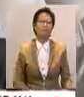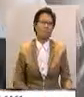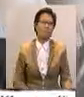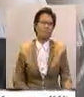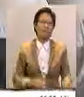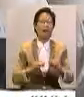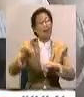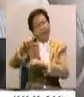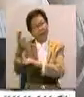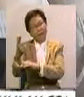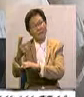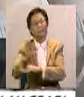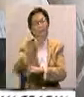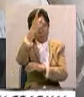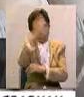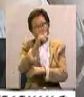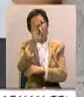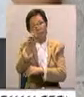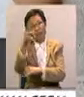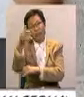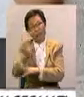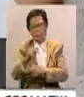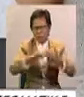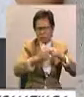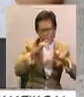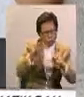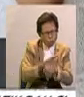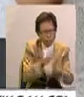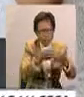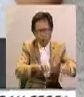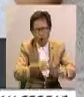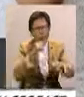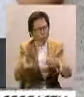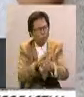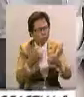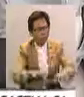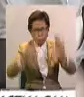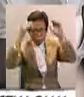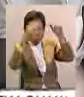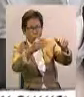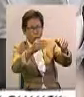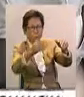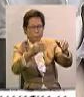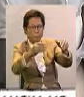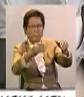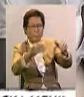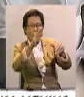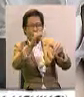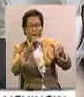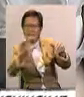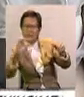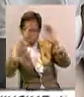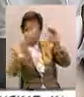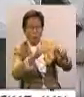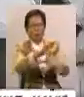Dalam perkembangan lain, Datuk Saifuddin berkata isu kekurangan bekalan telur kini dalam perhatian Suruhanjaya Persaingan Malaysia MyCC